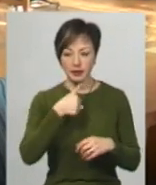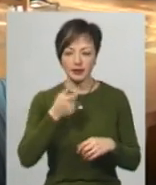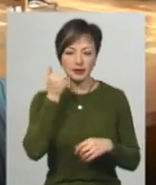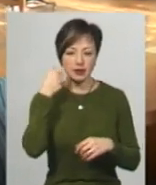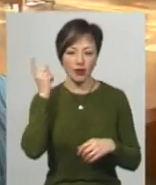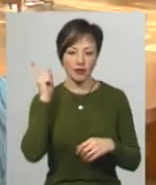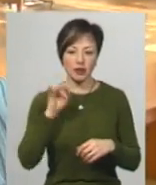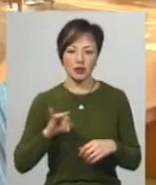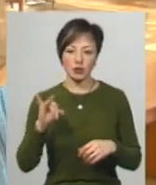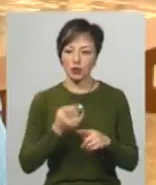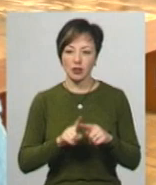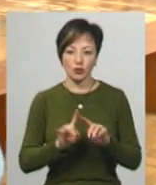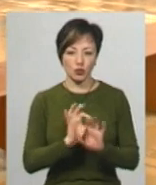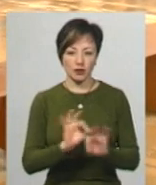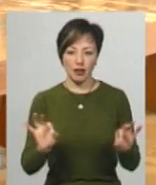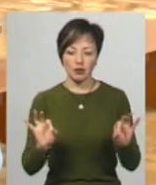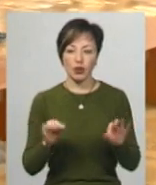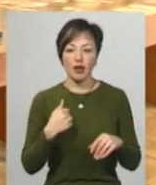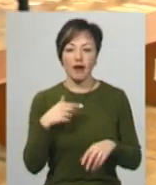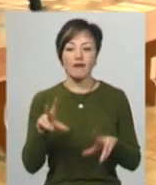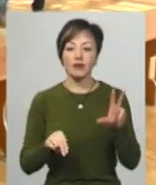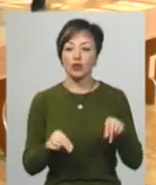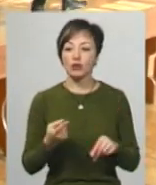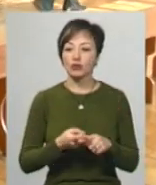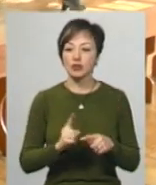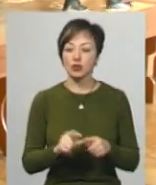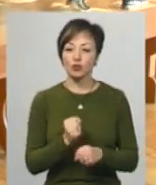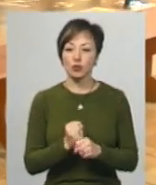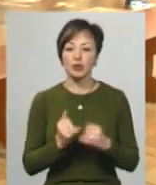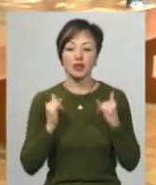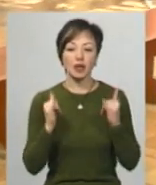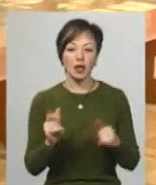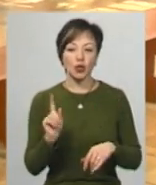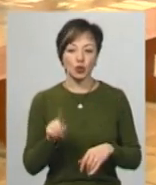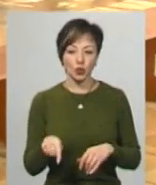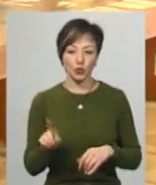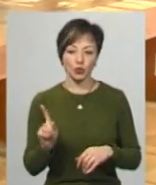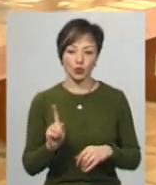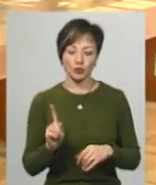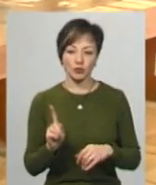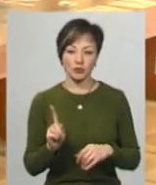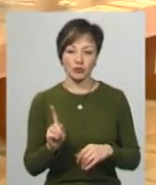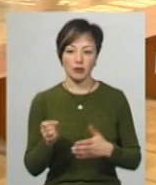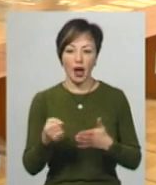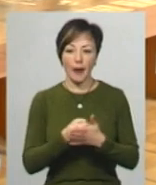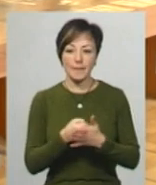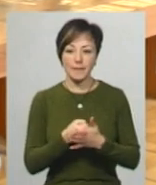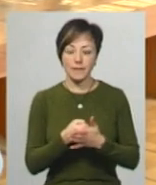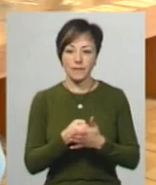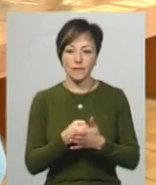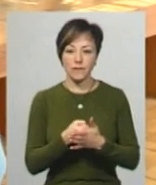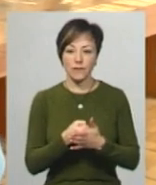старовина, історія – це дуже класно. Я вважаю взагалі, що це зроблено для того, щоб просувати